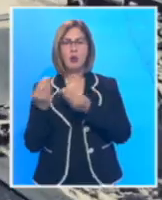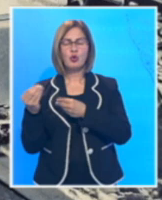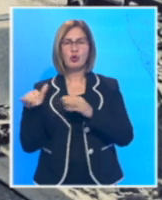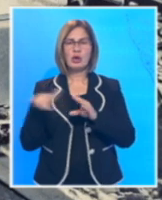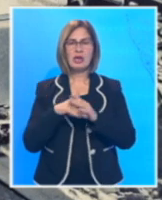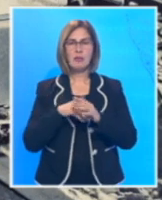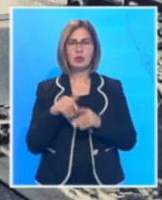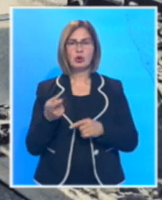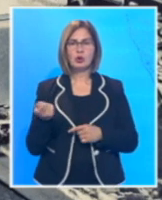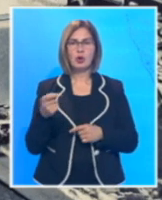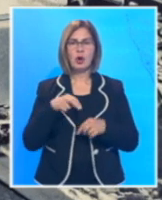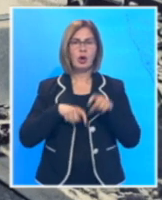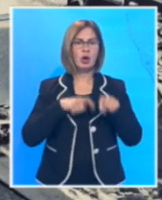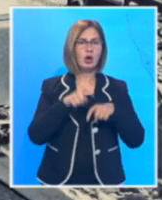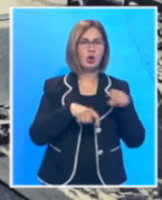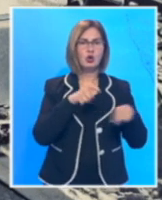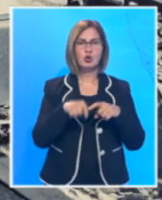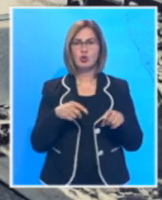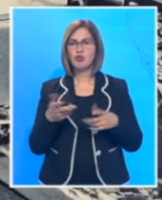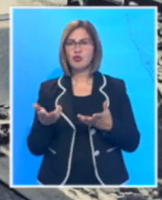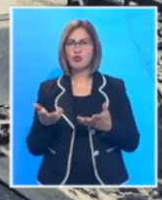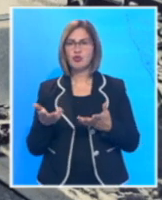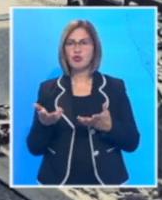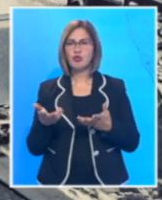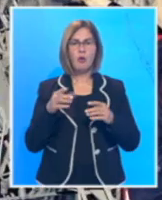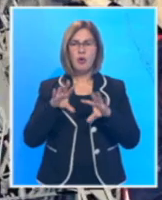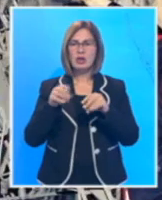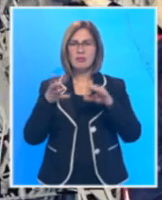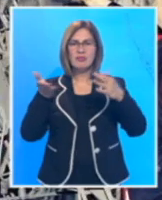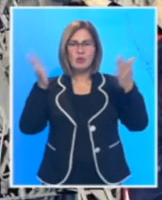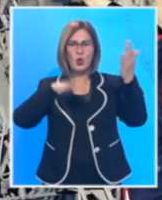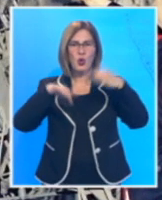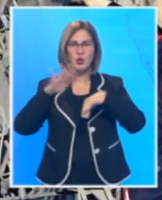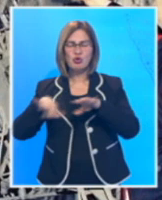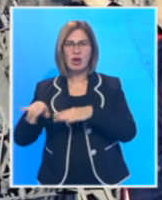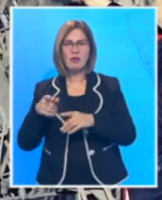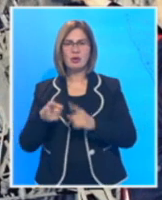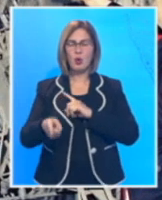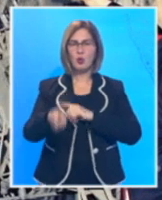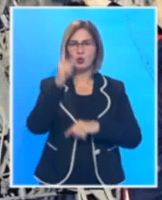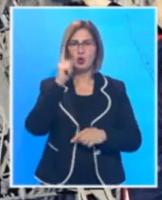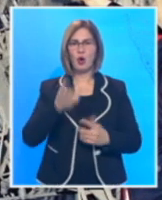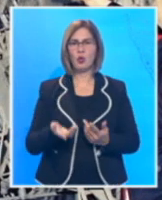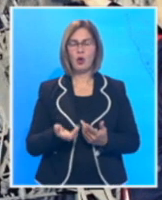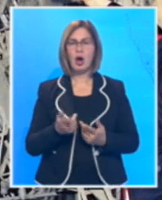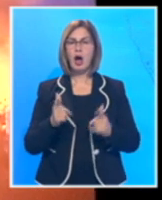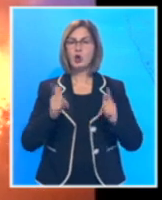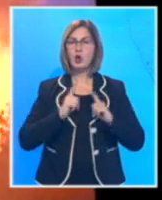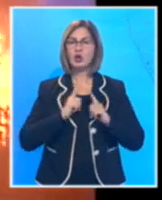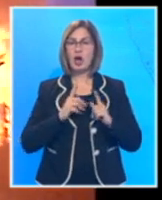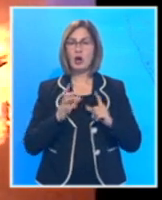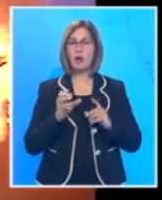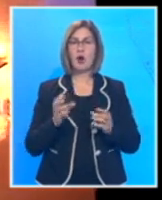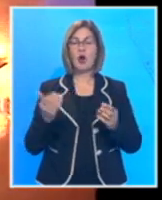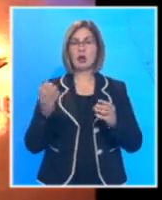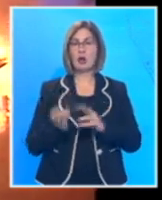sa nevericom išlo po tim i tumaralo po tim ruševinama, onako u potpunom šoku. I dok čekamo da se uselimo u